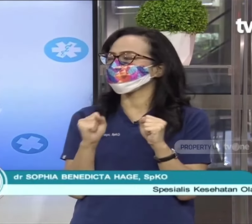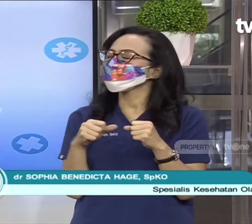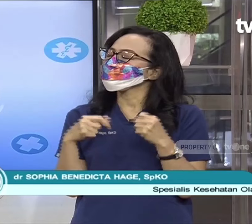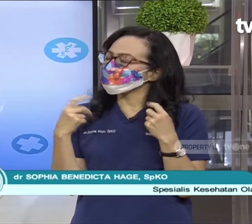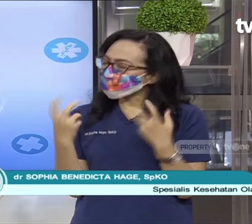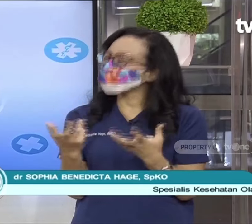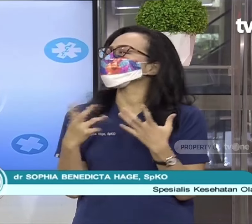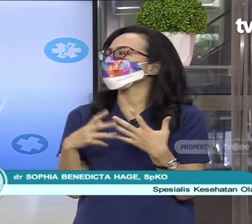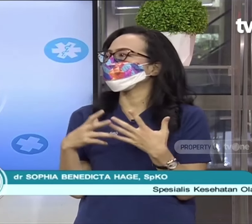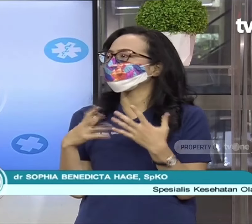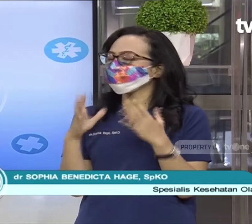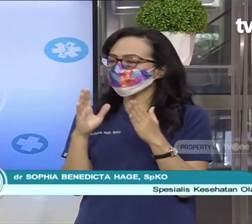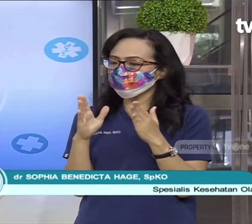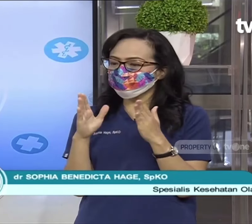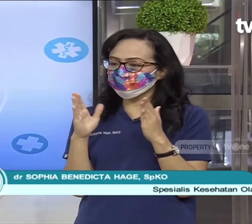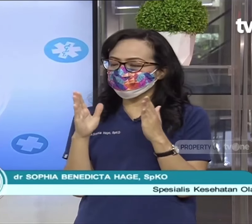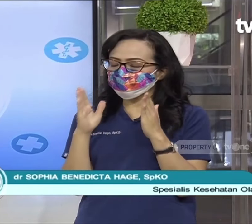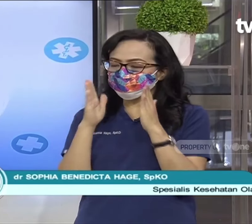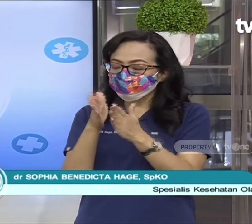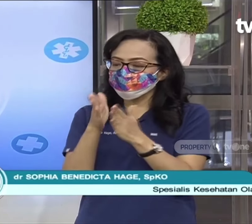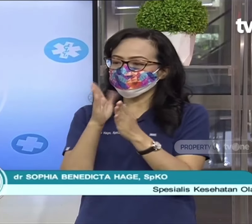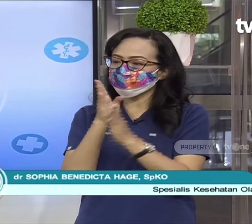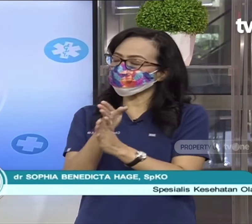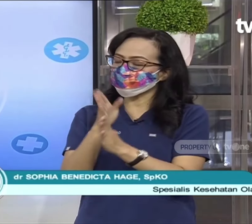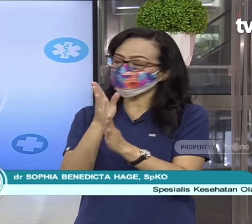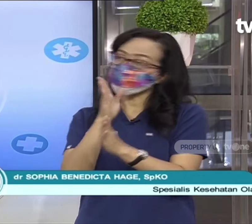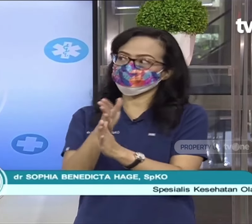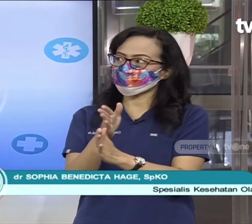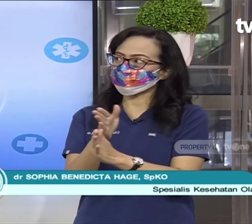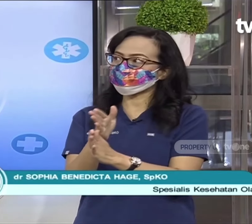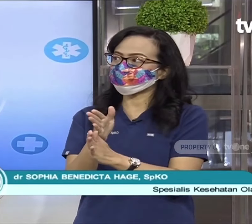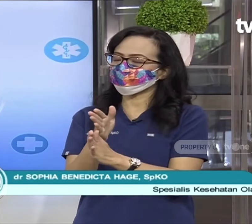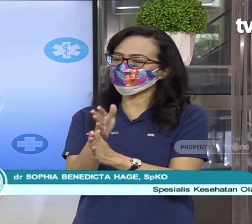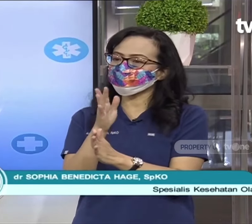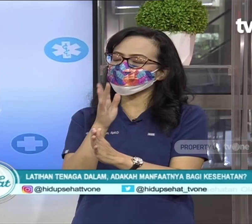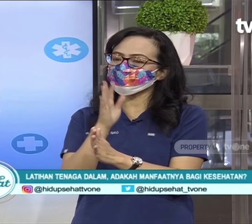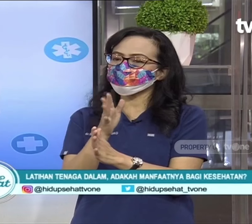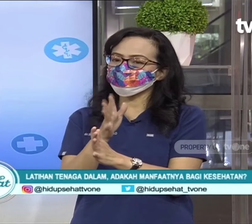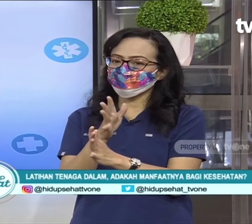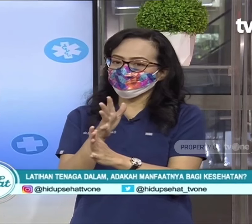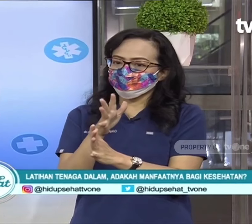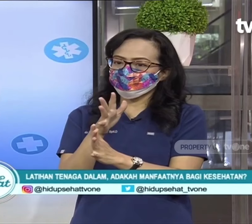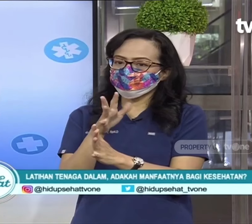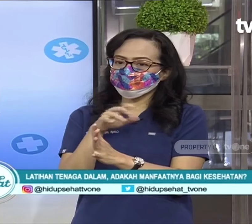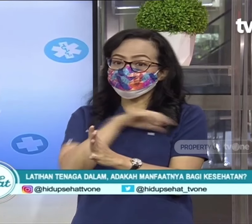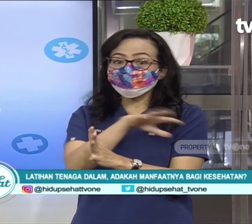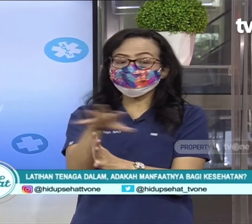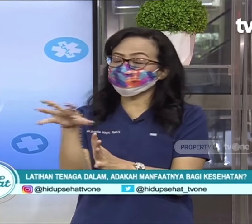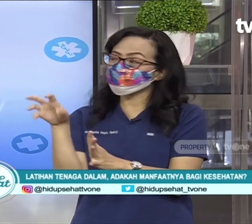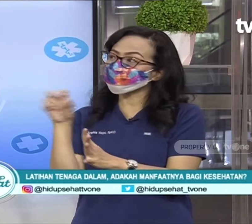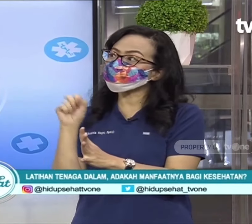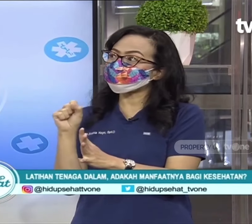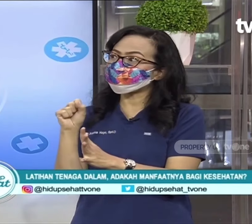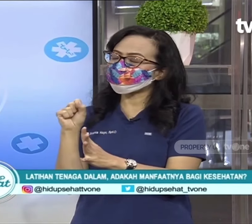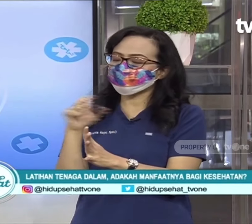lah ya gitu prinsipnya sama kalau kita fokus pada satu hal contohnya pernafasan kita gitu kita akan jadi lebih eh sadar